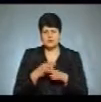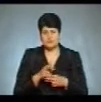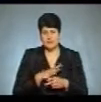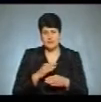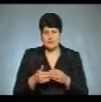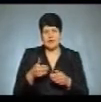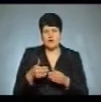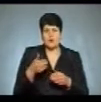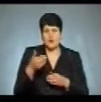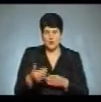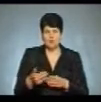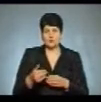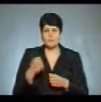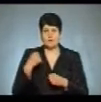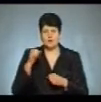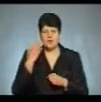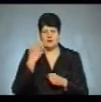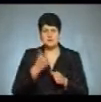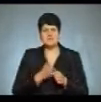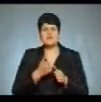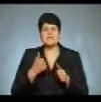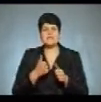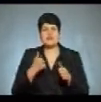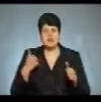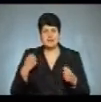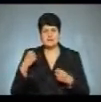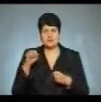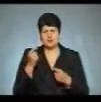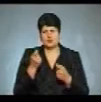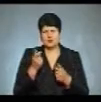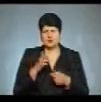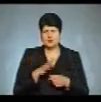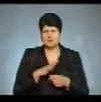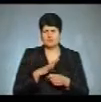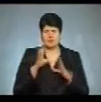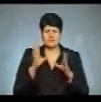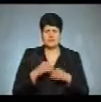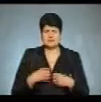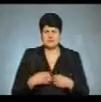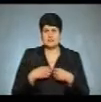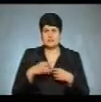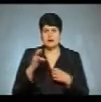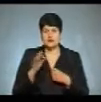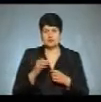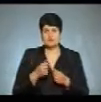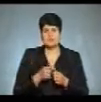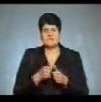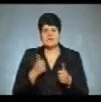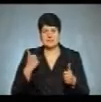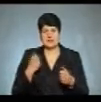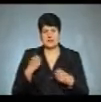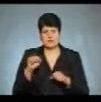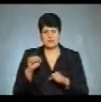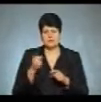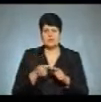до перемоги. Але коли ми відставали від перемоги, то трохи стало всім страшно, що ми від перемоги відстаємо.